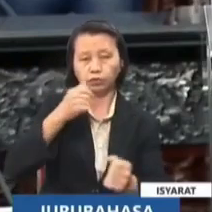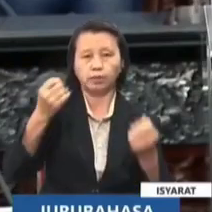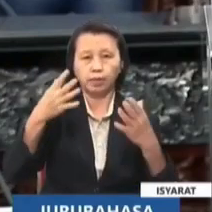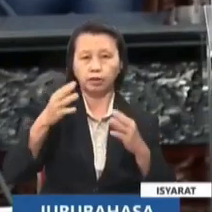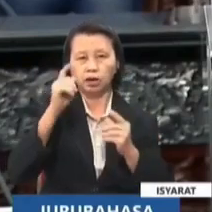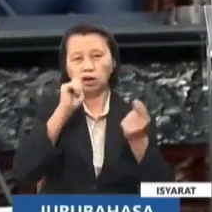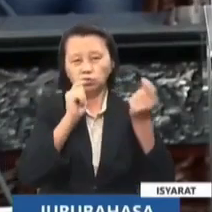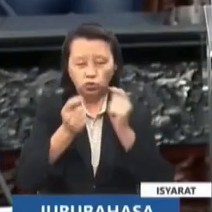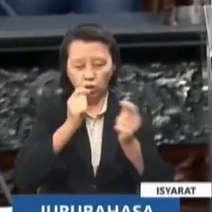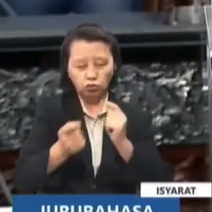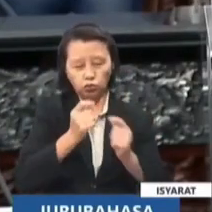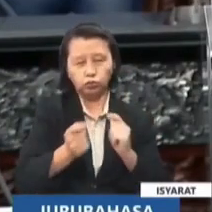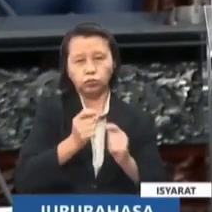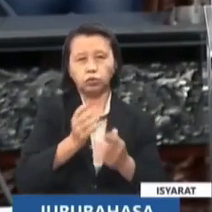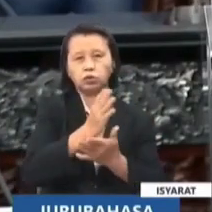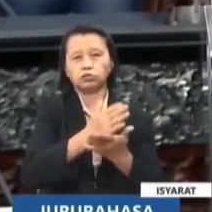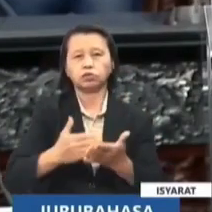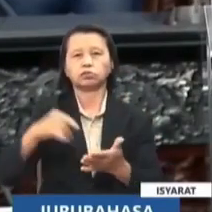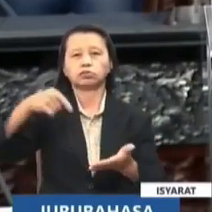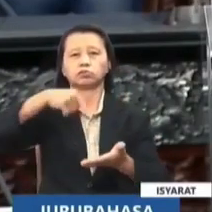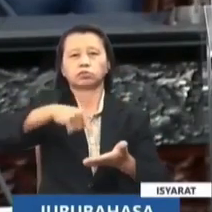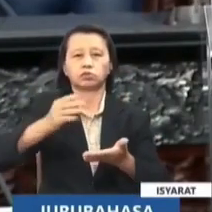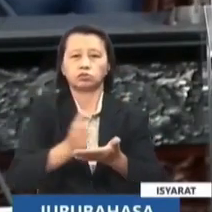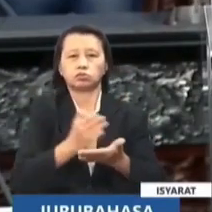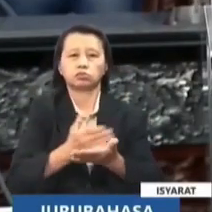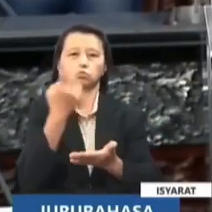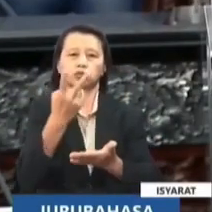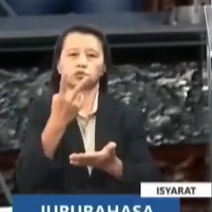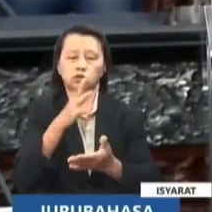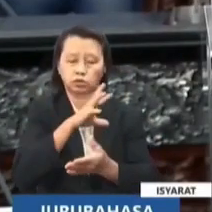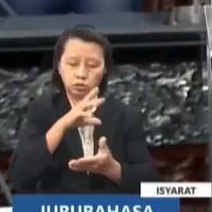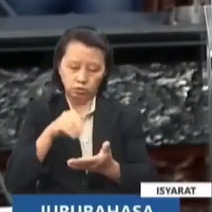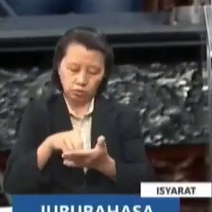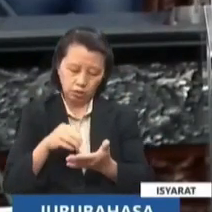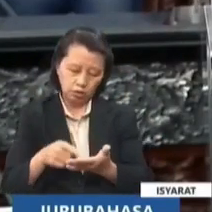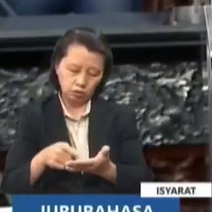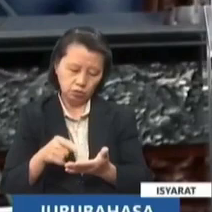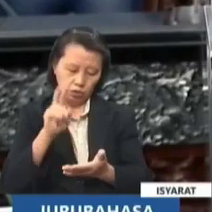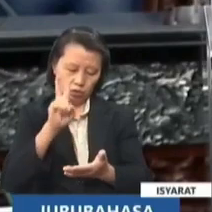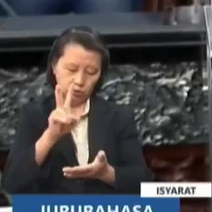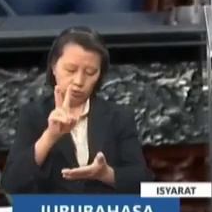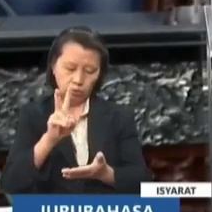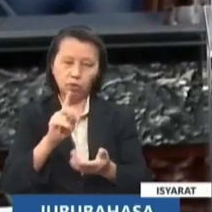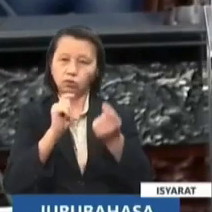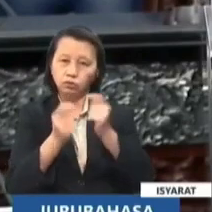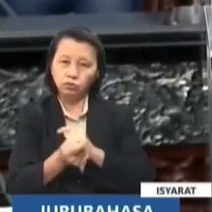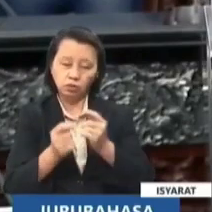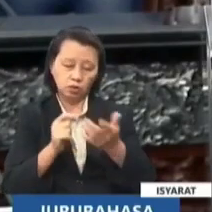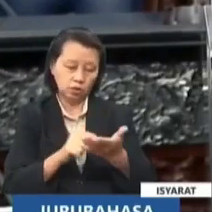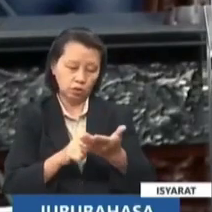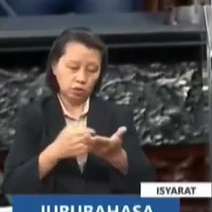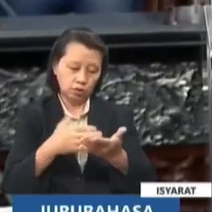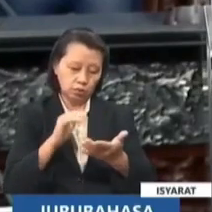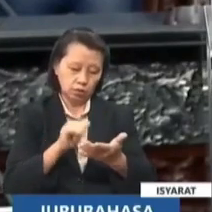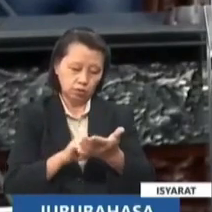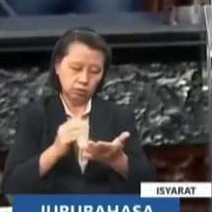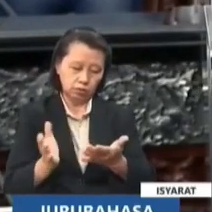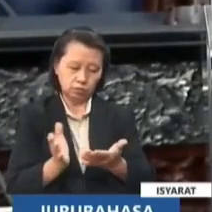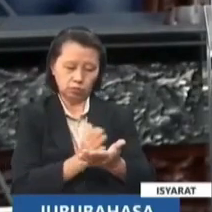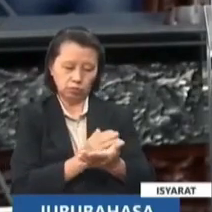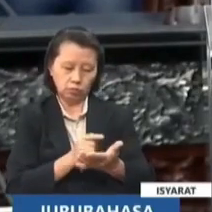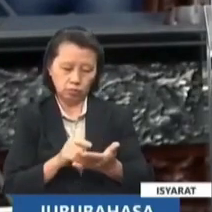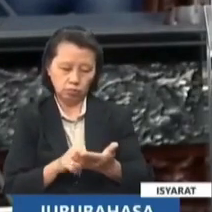banyak pindaan-pindaan seksyen yang kita sebutkan di sini, termasuk seksyen 2 kena pindah, dan lepas itu